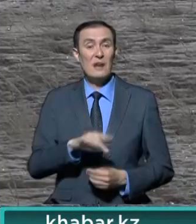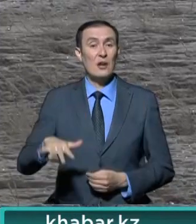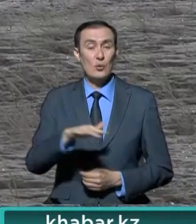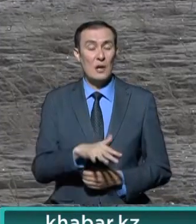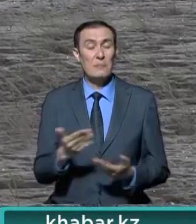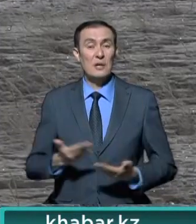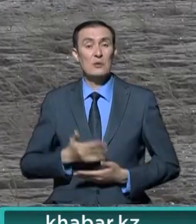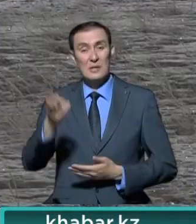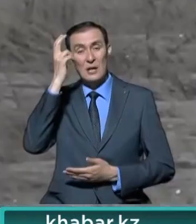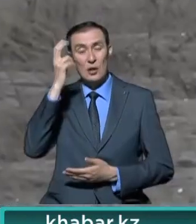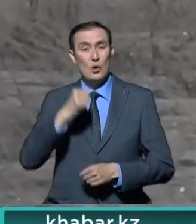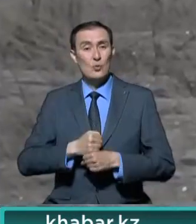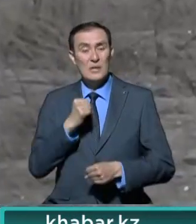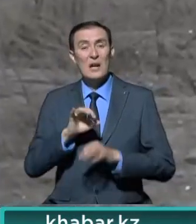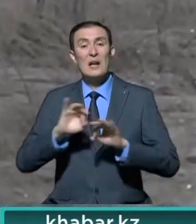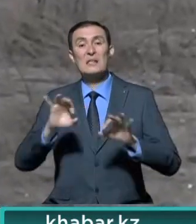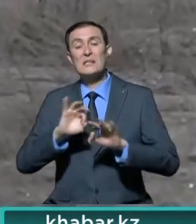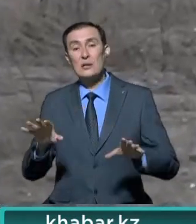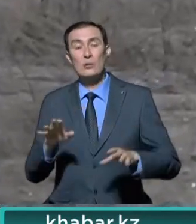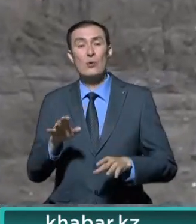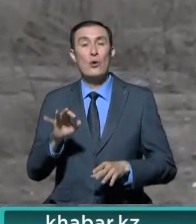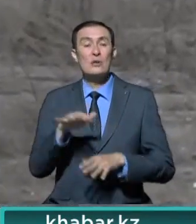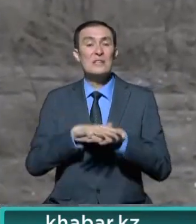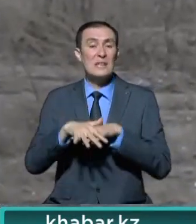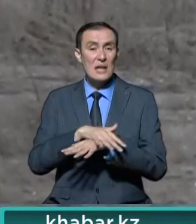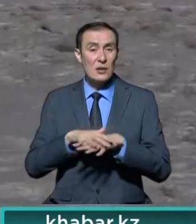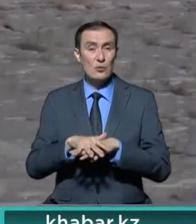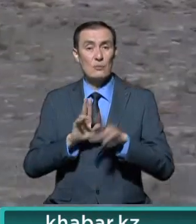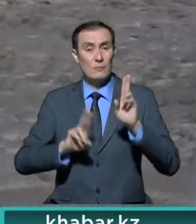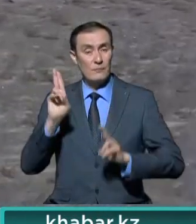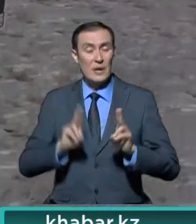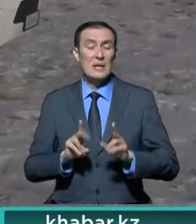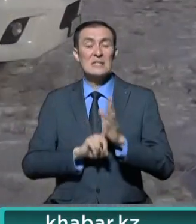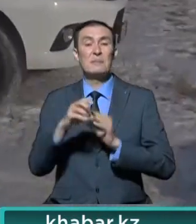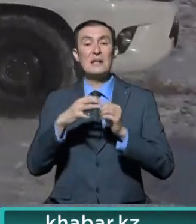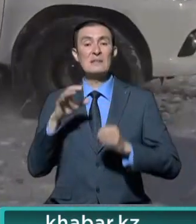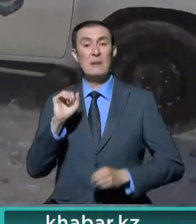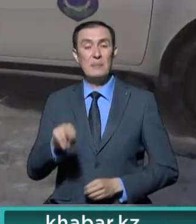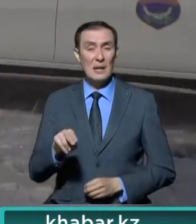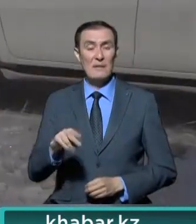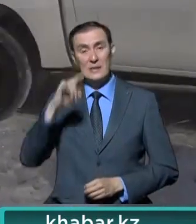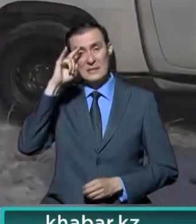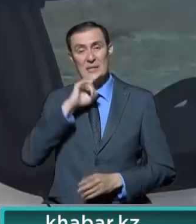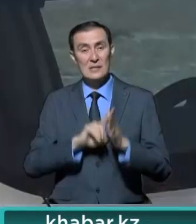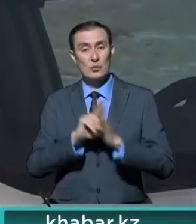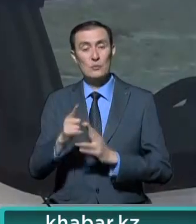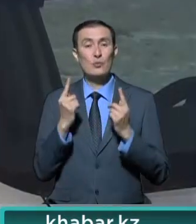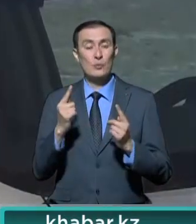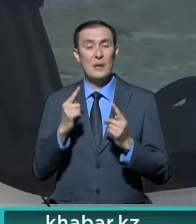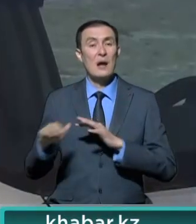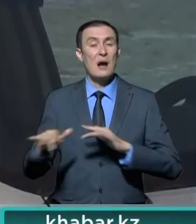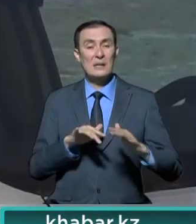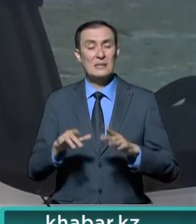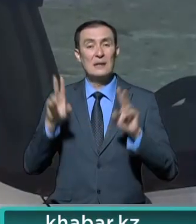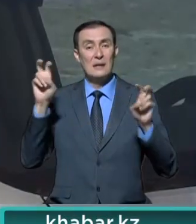там обитают сайгаки, усилили разъяснительную работу с местным населением. С 15 апреля по всему Казахстану стартует масштабная